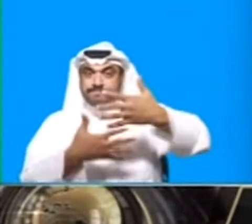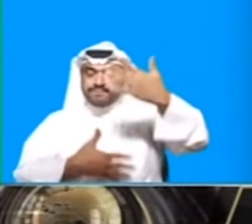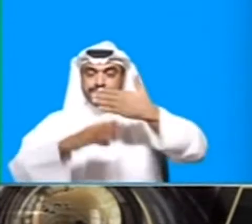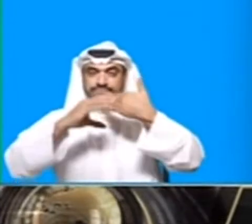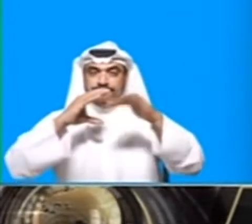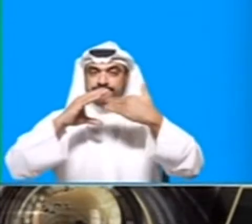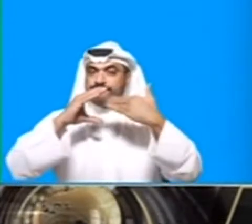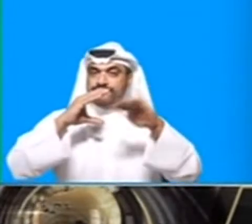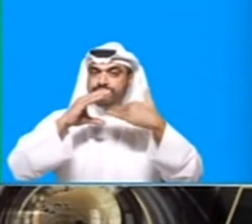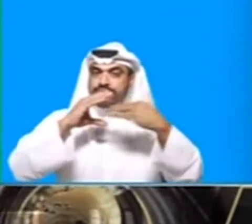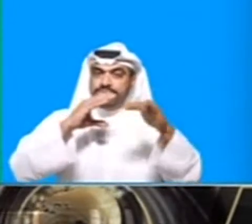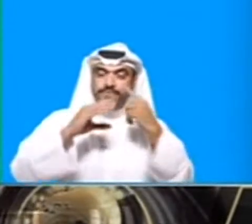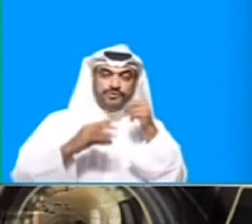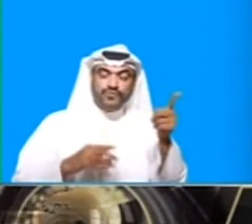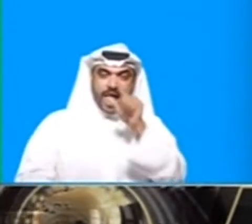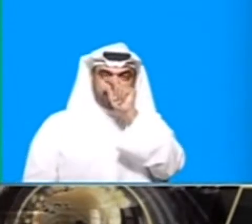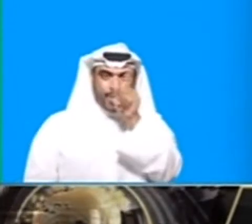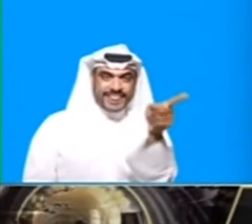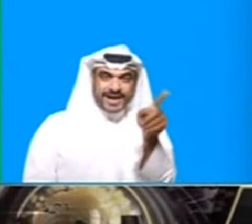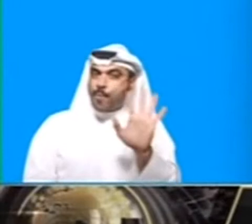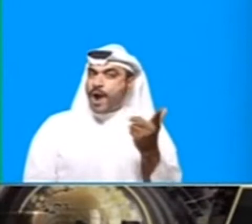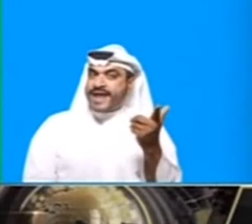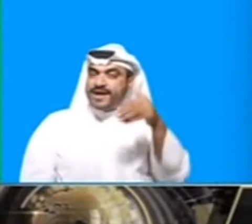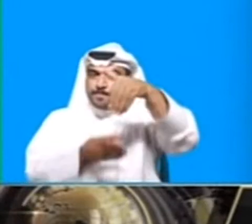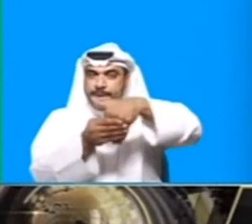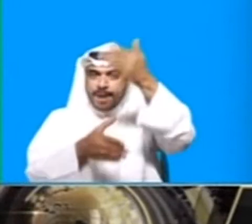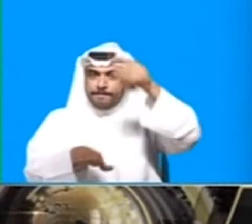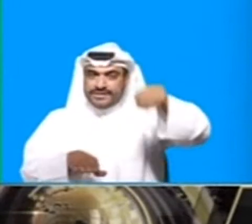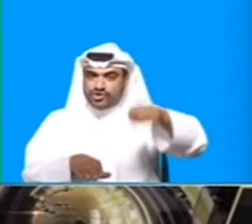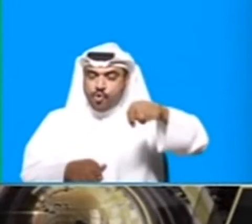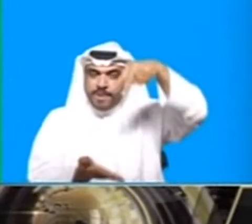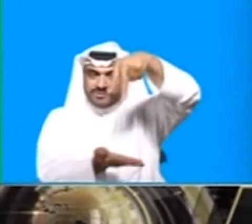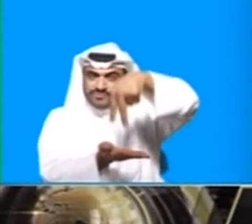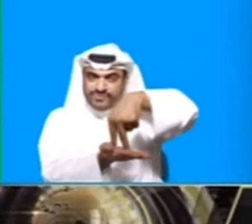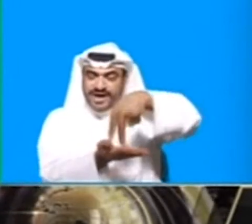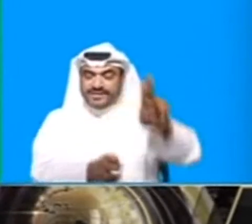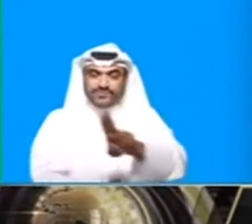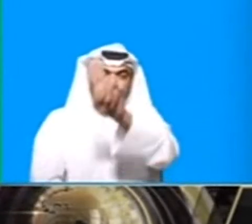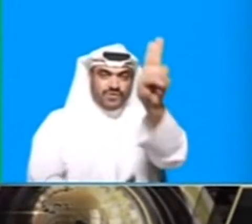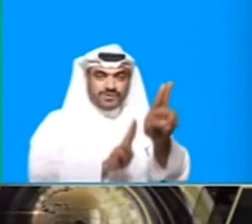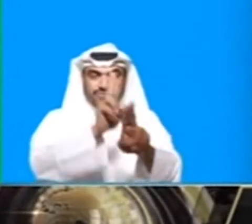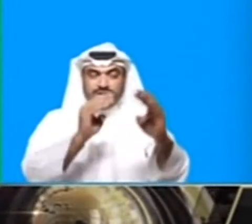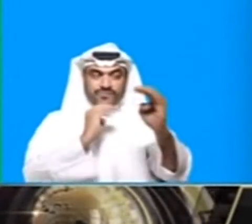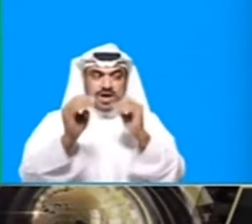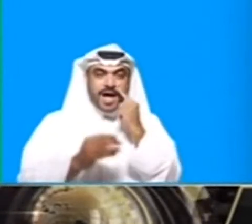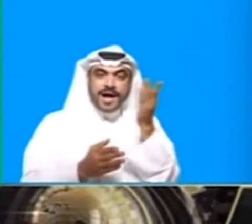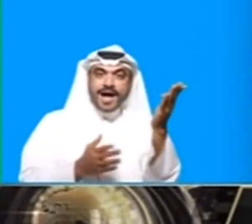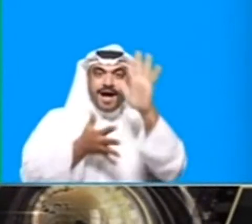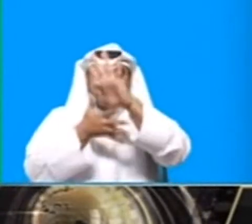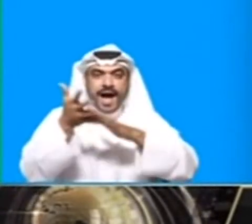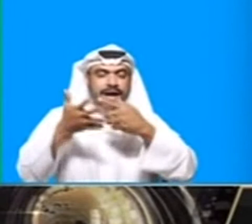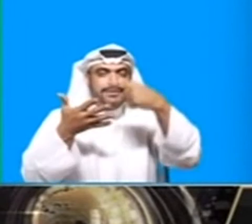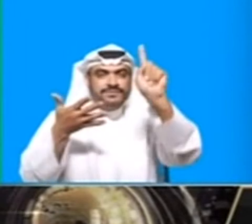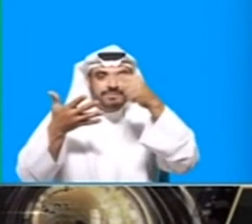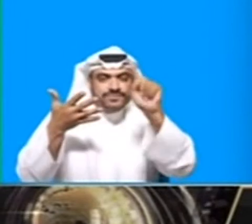متداولين خبر تجديد مجلس الأمة الثقة مجددا بالوزيرين، كما تداولوا تغريدات احتوت على نتائج التصويت بالأسماء